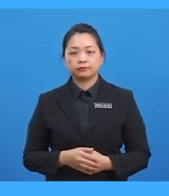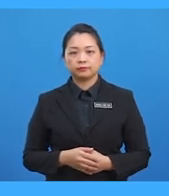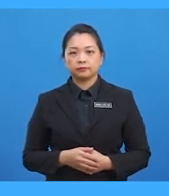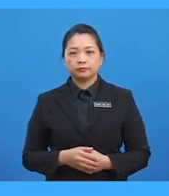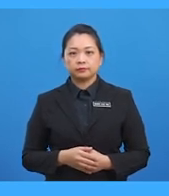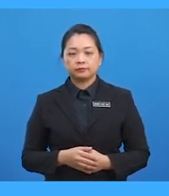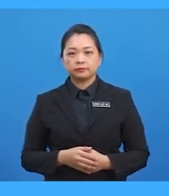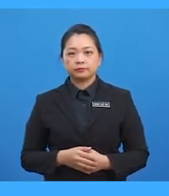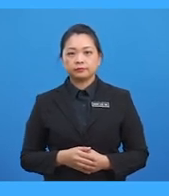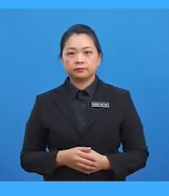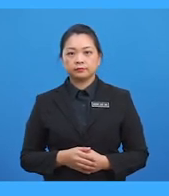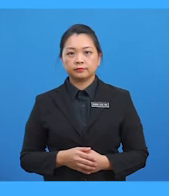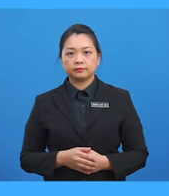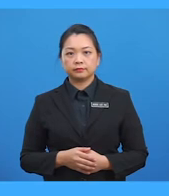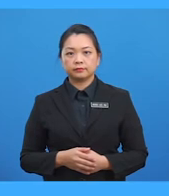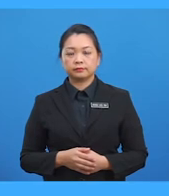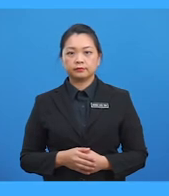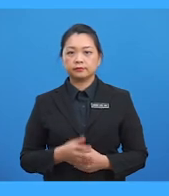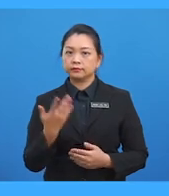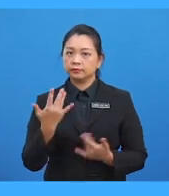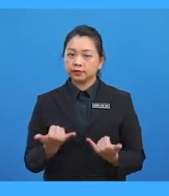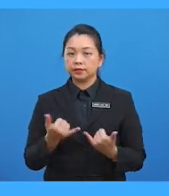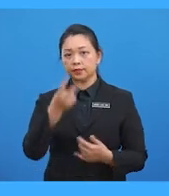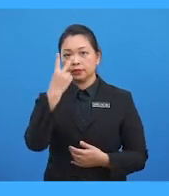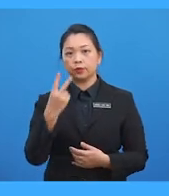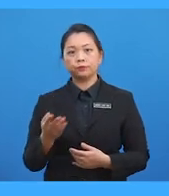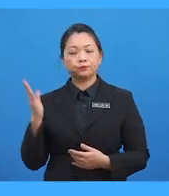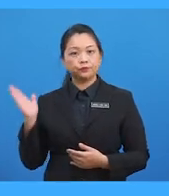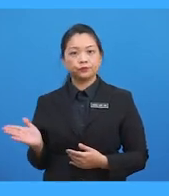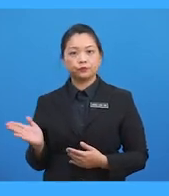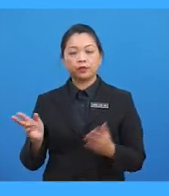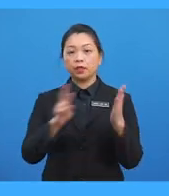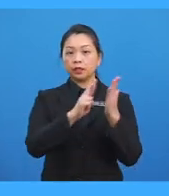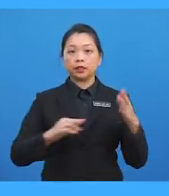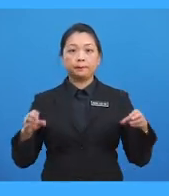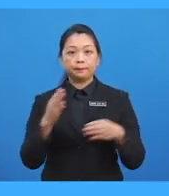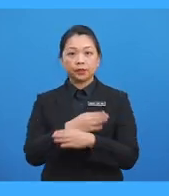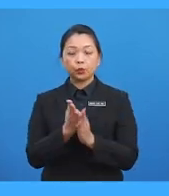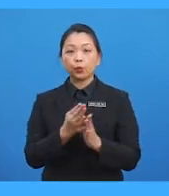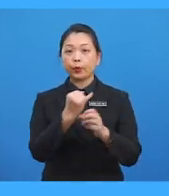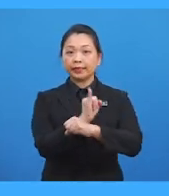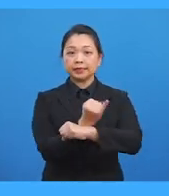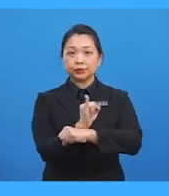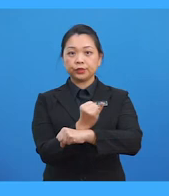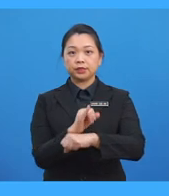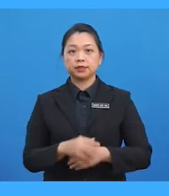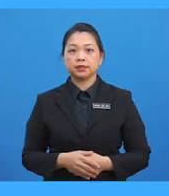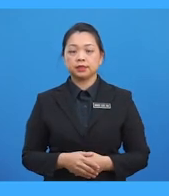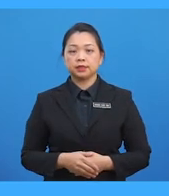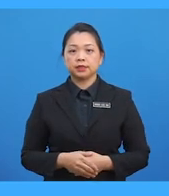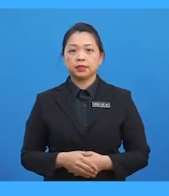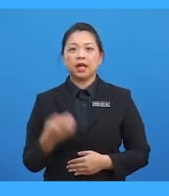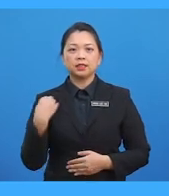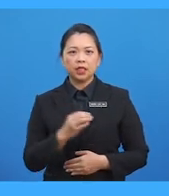mana-mana organisasi. Seterusnya, reka bentuk industri. Reka bentuk industri ialah